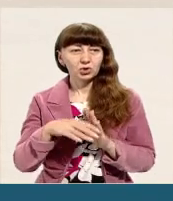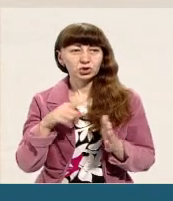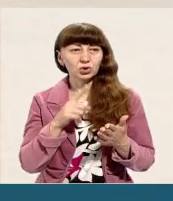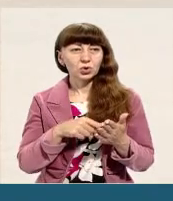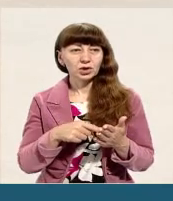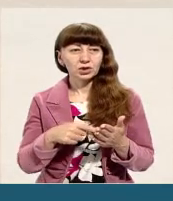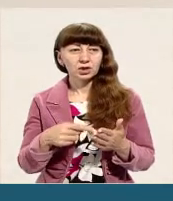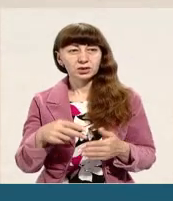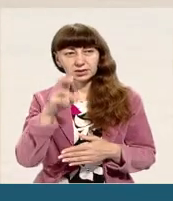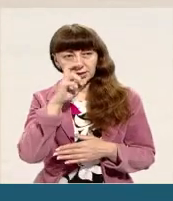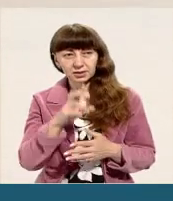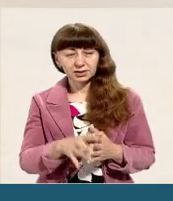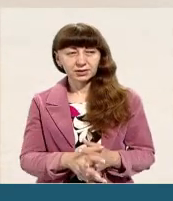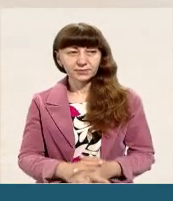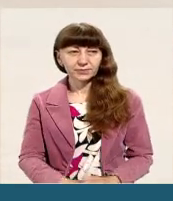городов нашей вообще страны.